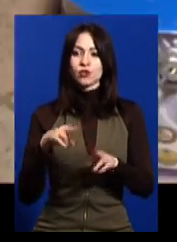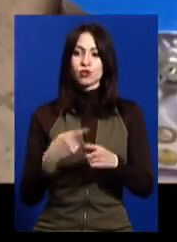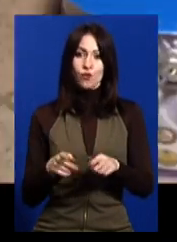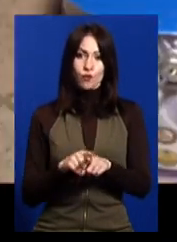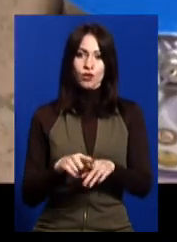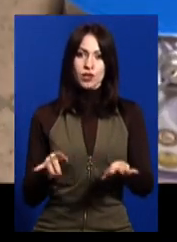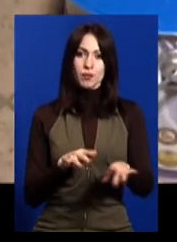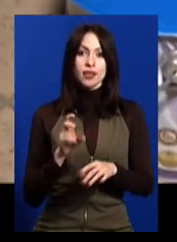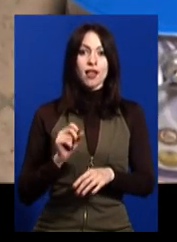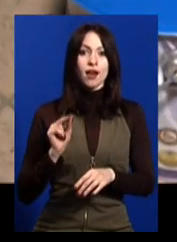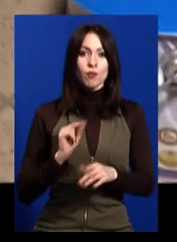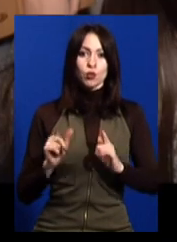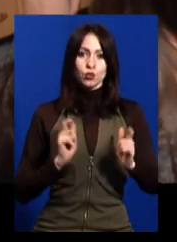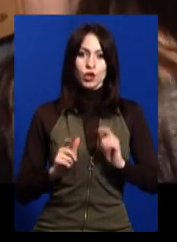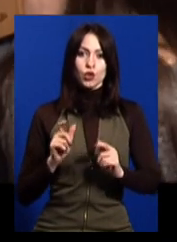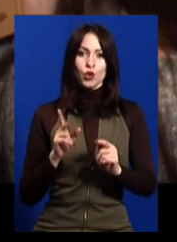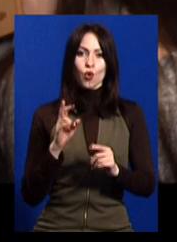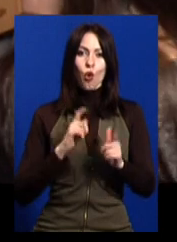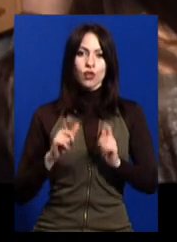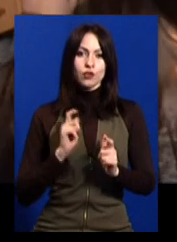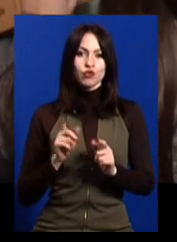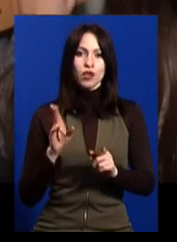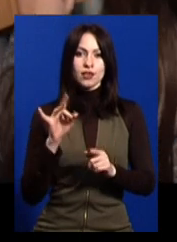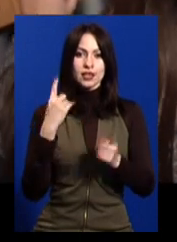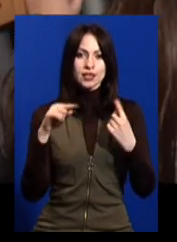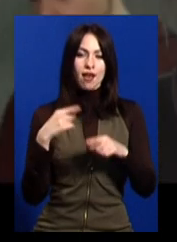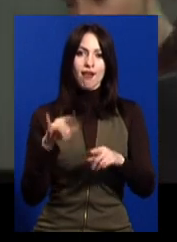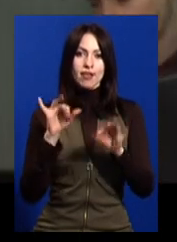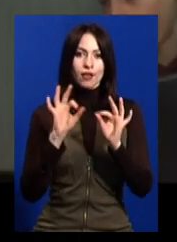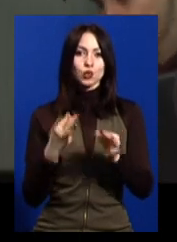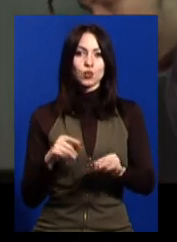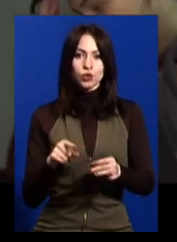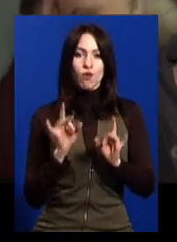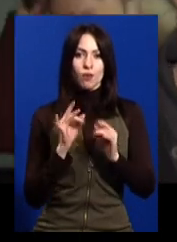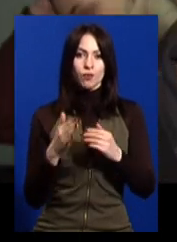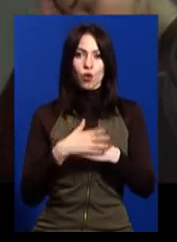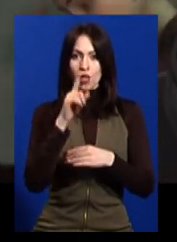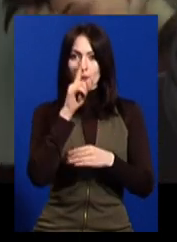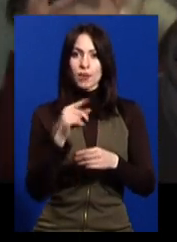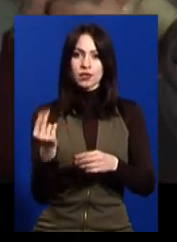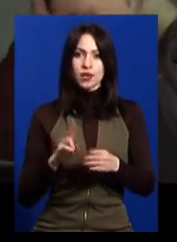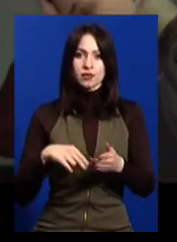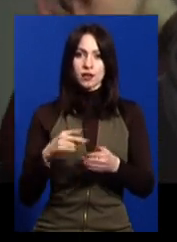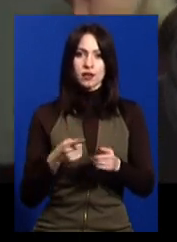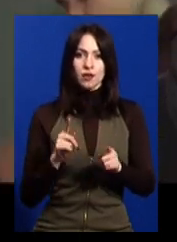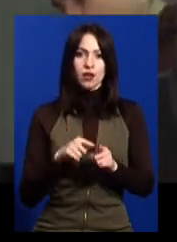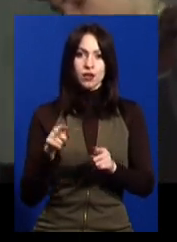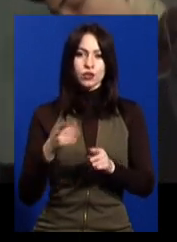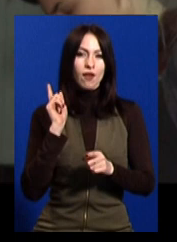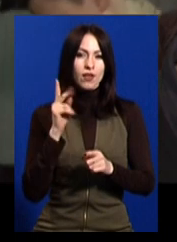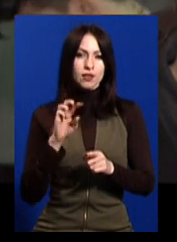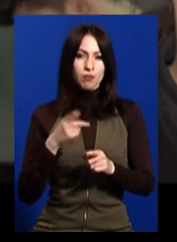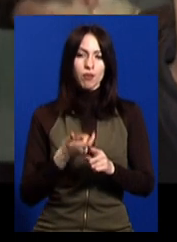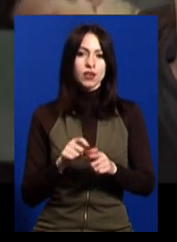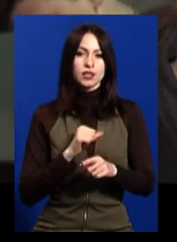інструмент. На роботу студенти коледжу дизайну та мистецтв витратили місяць. Совєтська мебель, і тут дуже великий слой лака. І